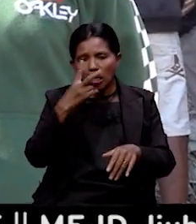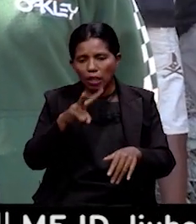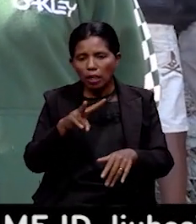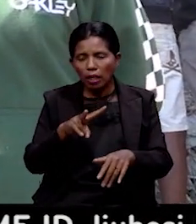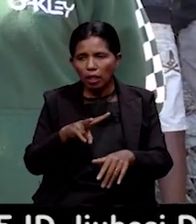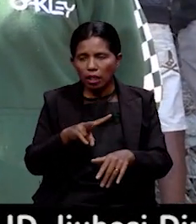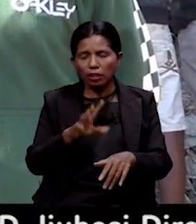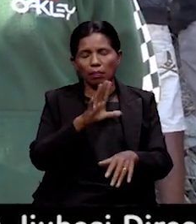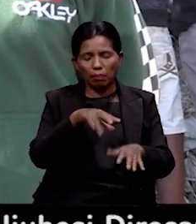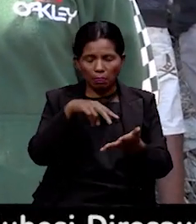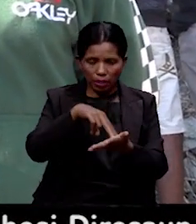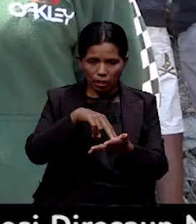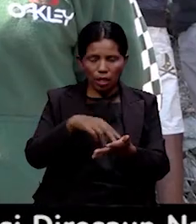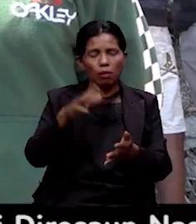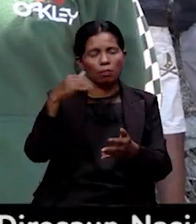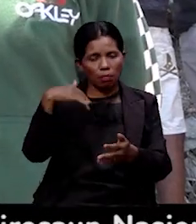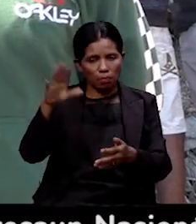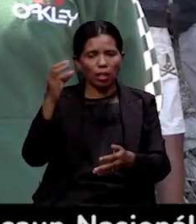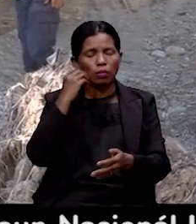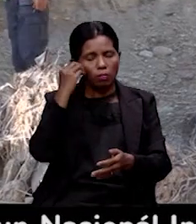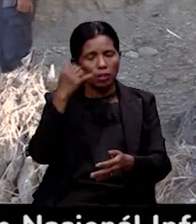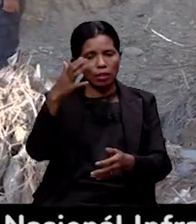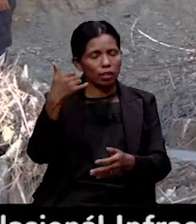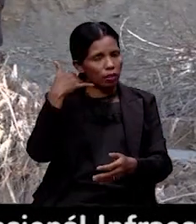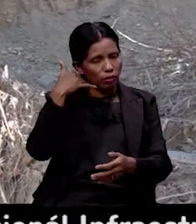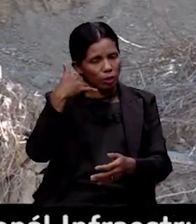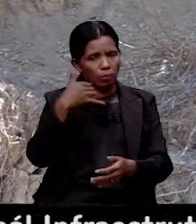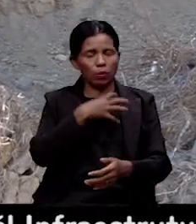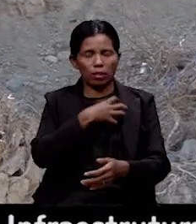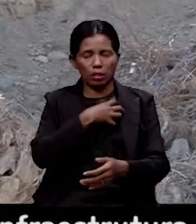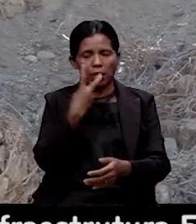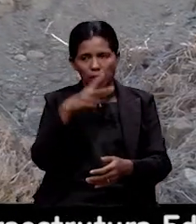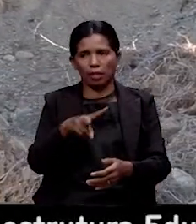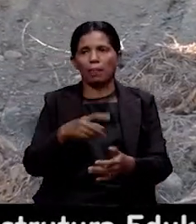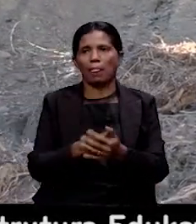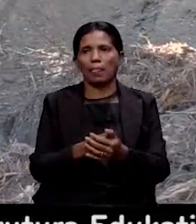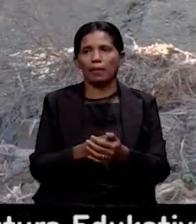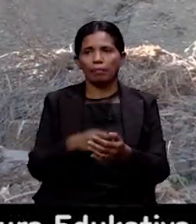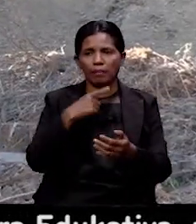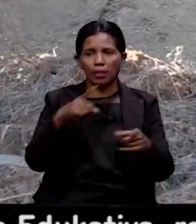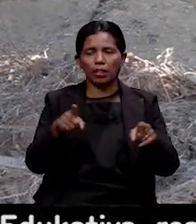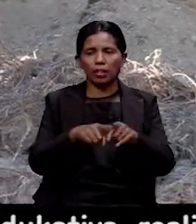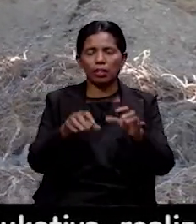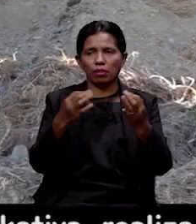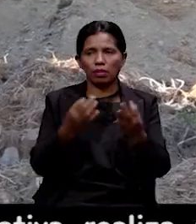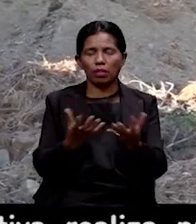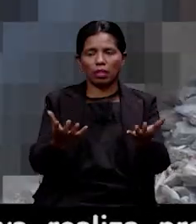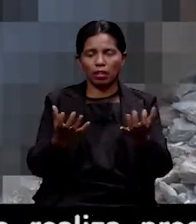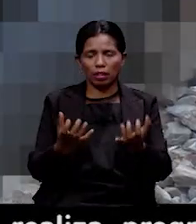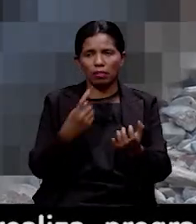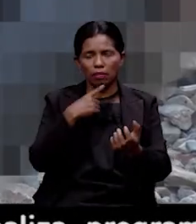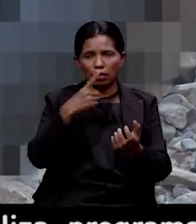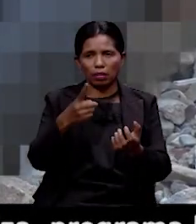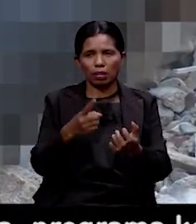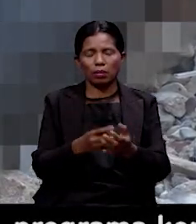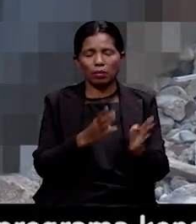nai lai hau bumu fut telefoni pura bel telefoni polisi mai tu efating hari hari. Alberto Tomás Leite nundar familia matbian hakar mate isin submete